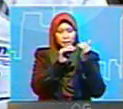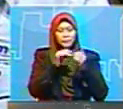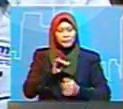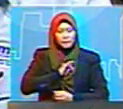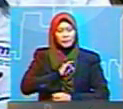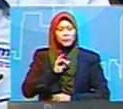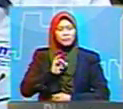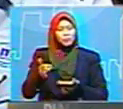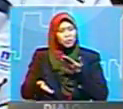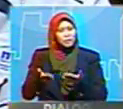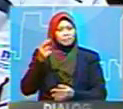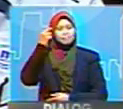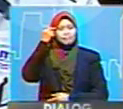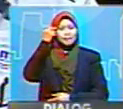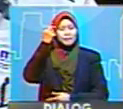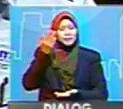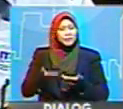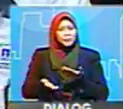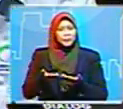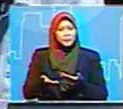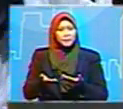pun memang menjangka misalnya dari